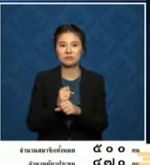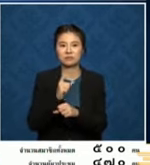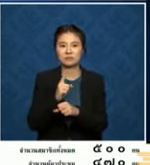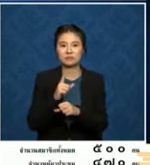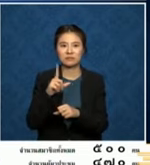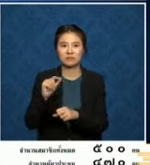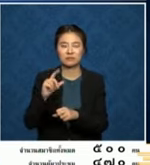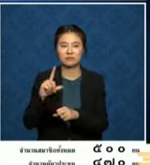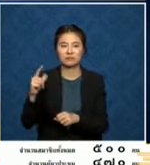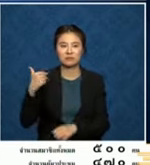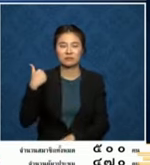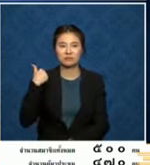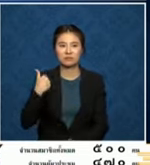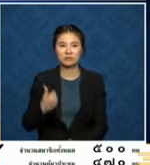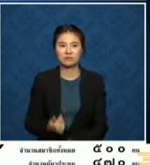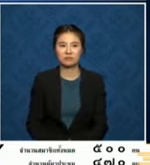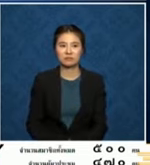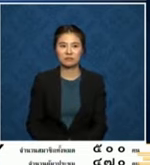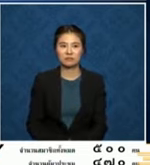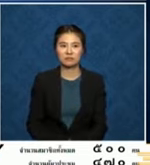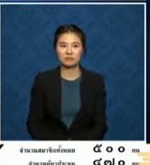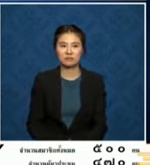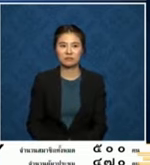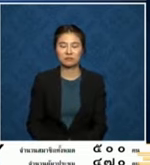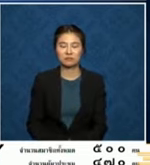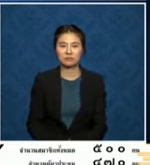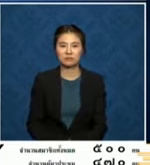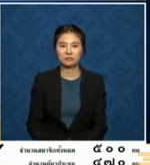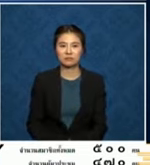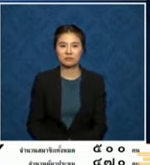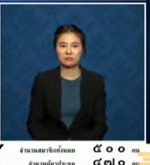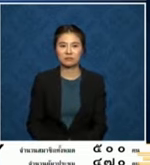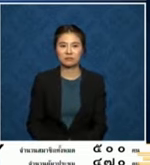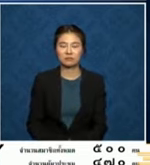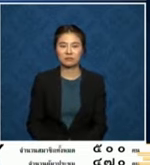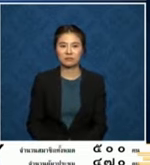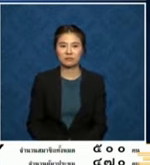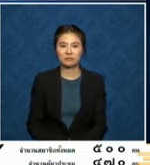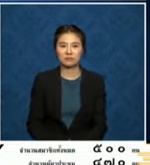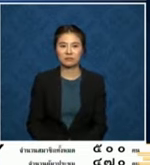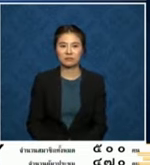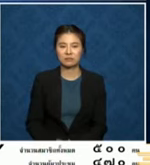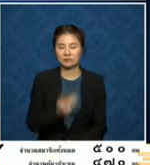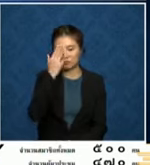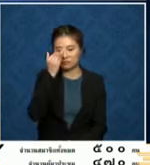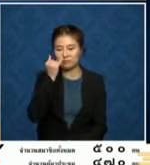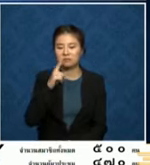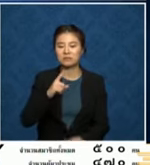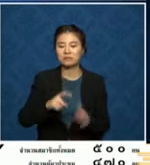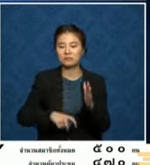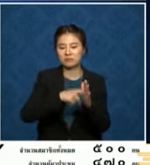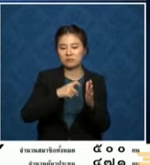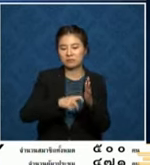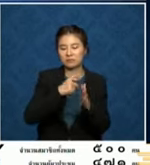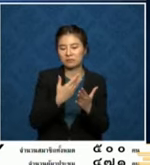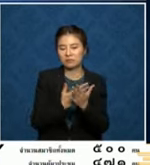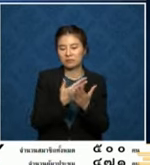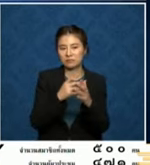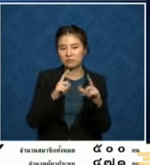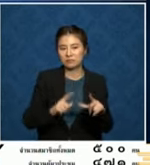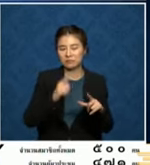ครับทีนี้ไอ้กรณีต่างๆเหล่านี้ทำไมมีเหตุผลในการปรับลด